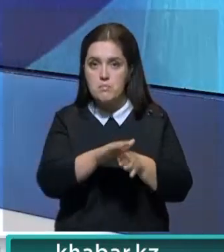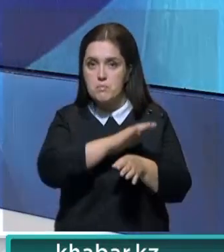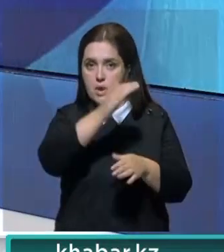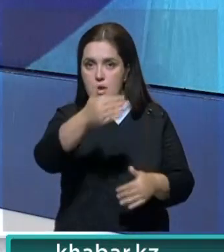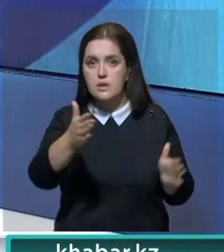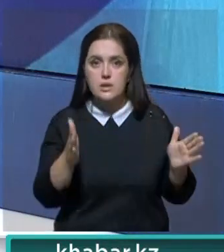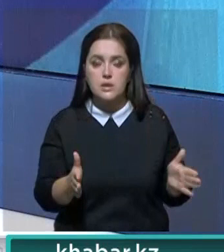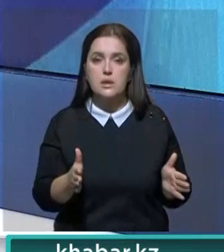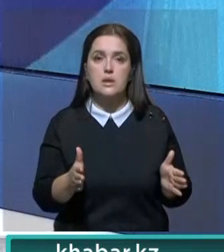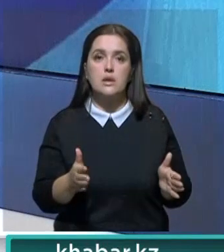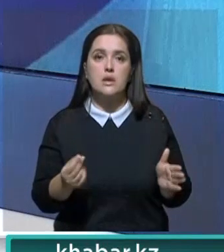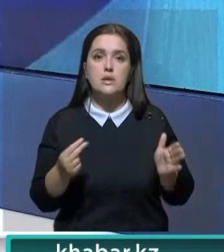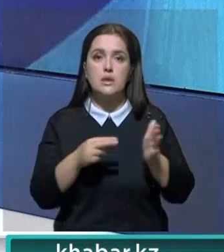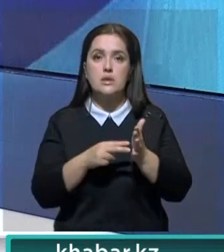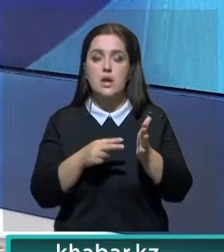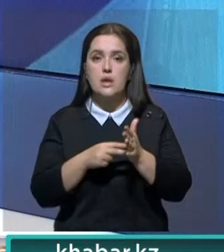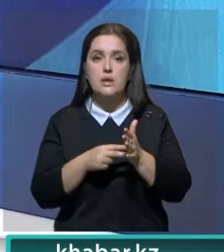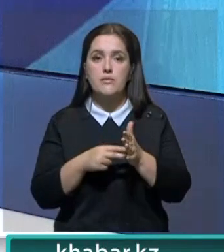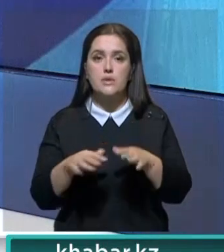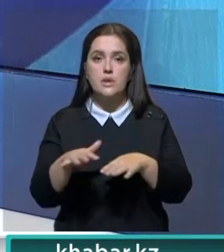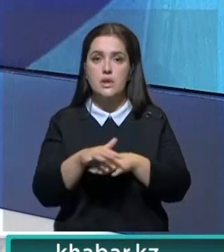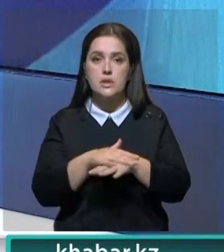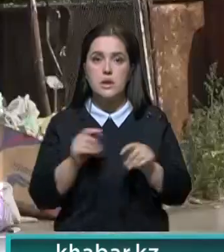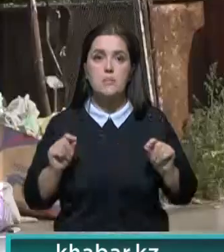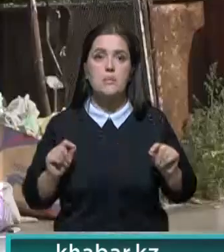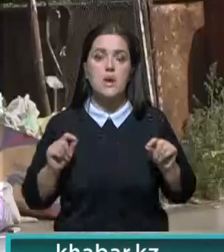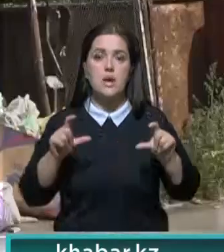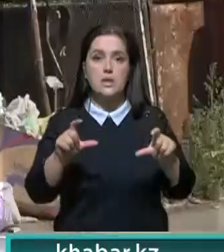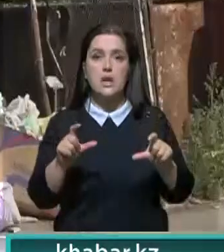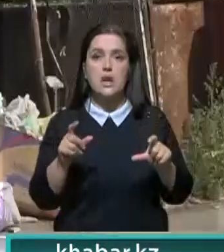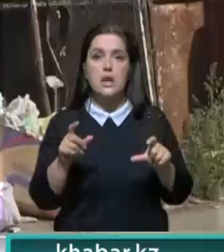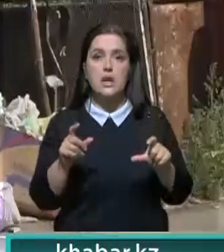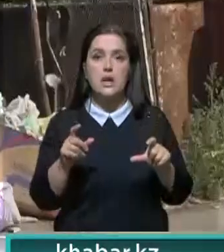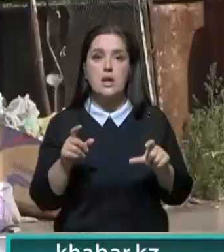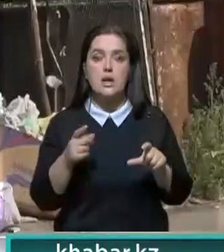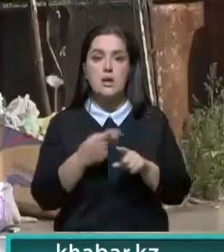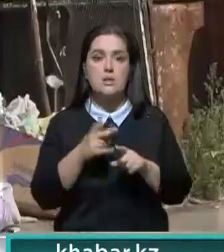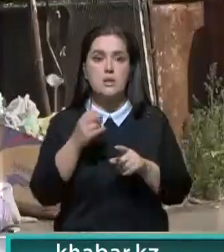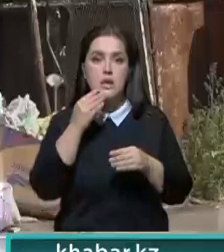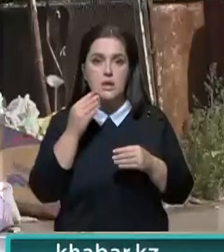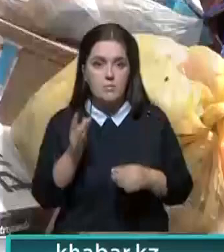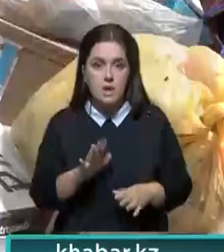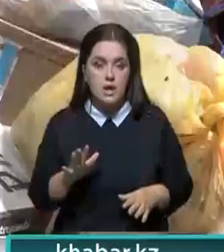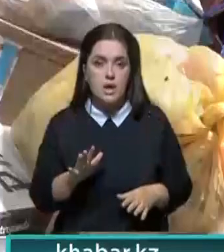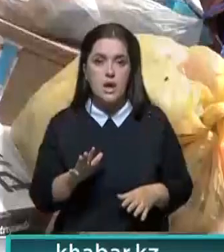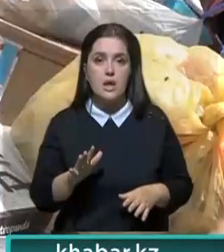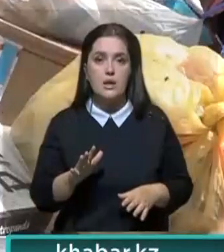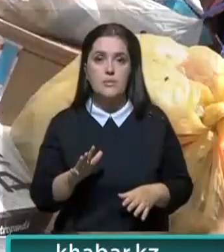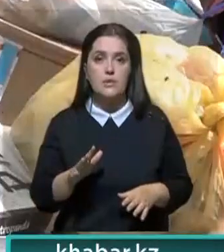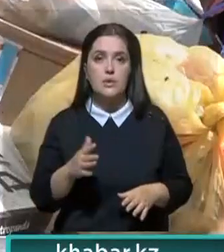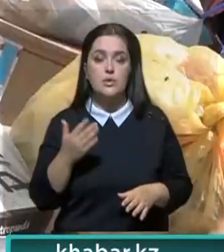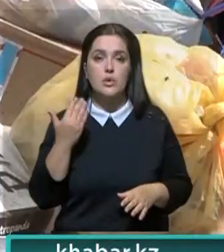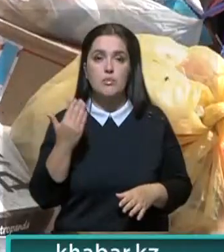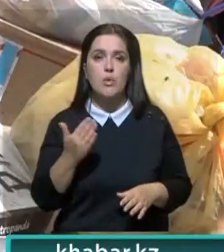баки переполнены, и никто их не вывозит. Тариф для населения подняли, однако на качество услуг это никак не повлияло,